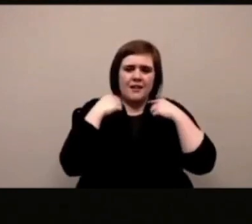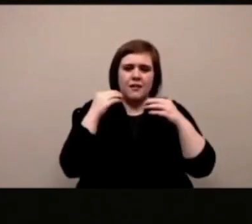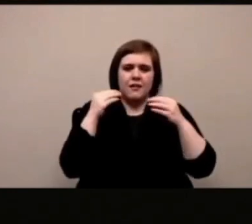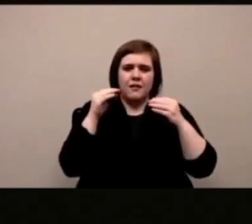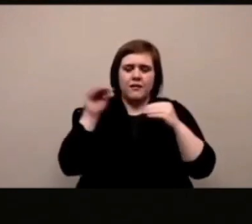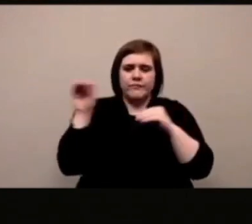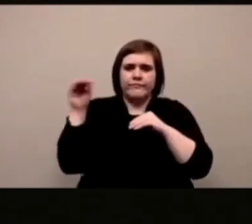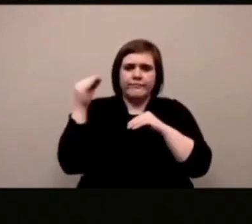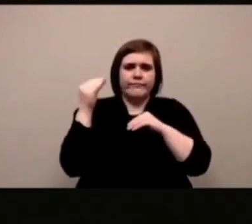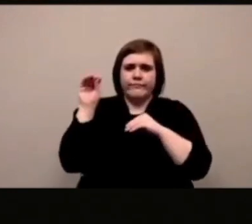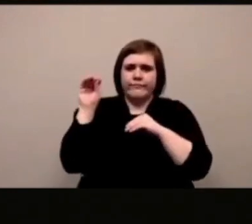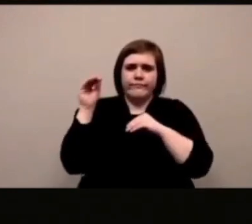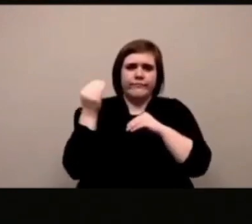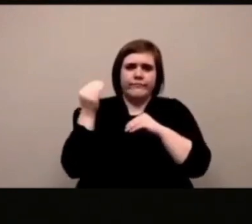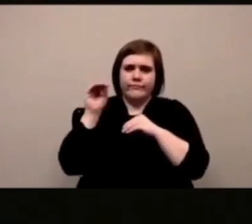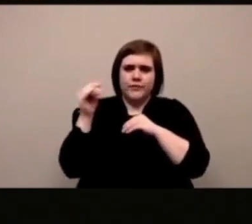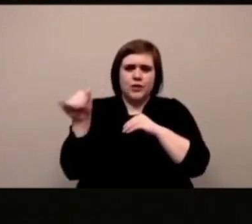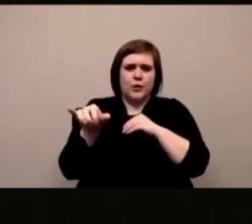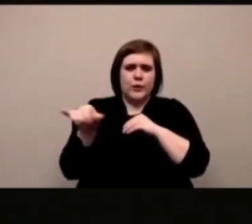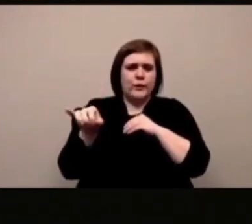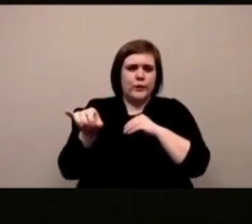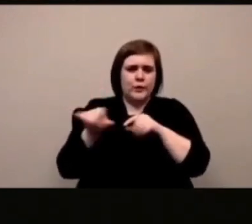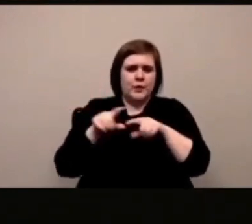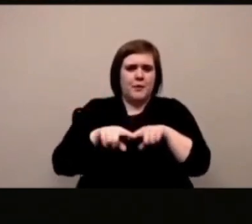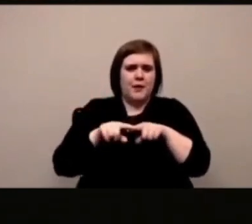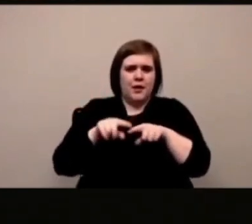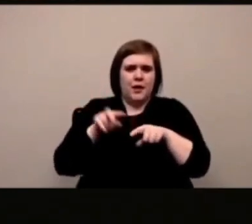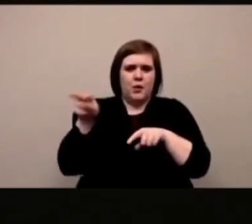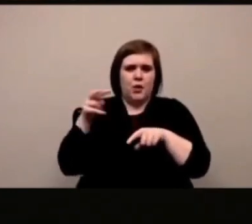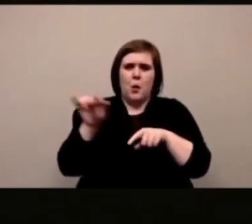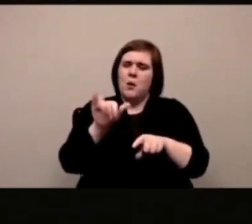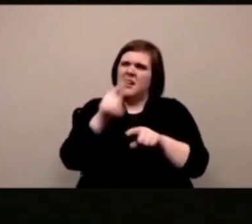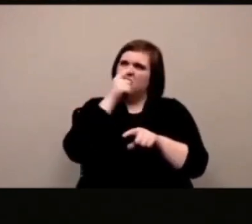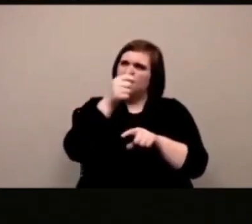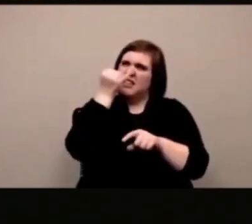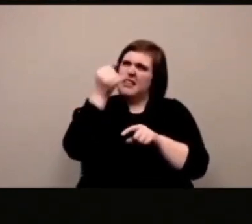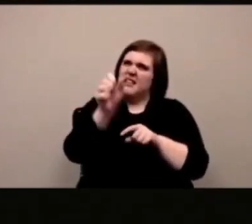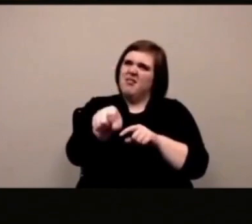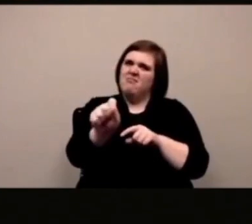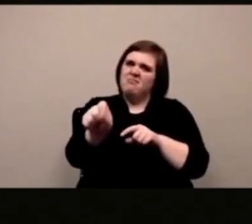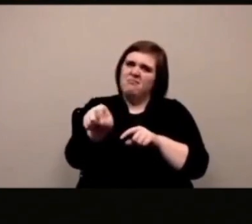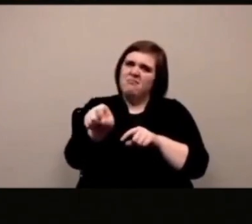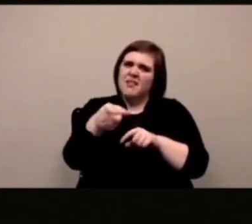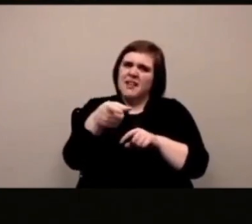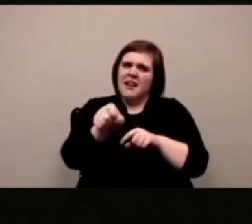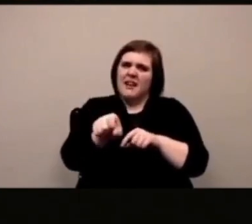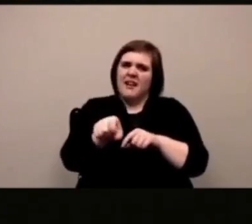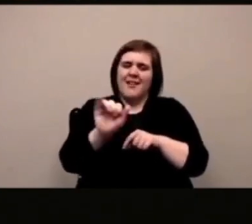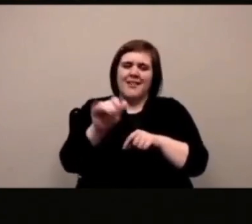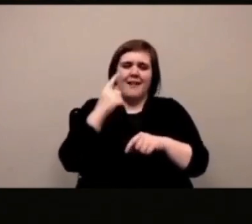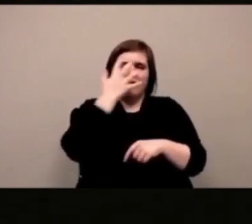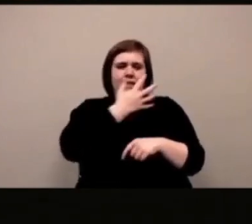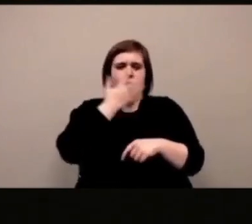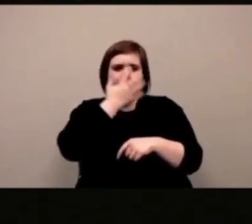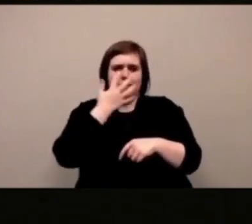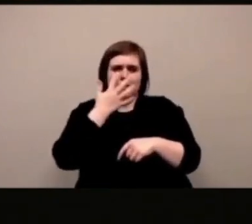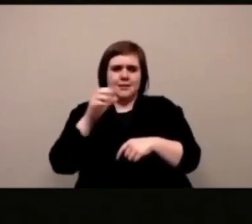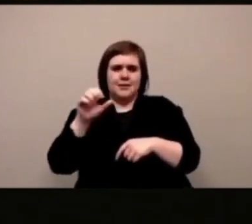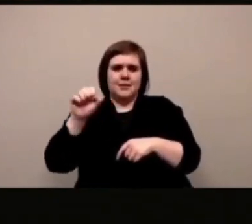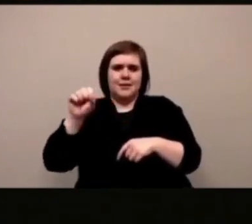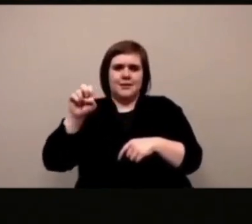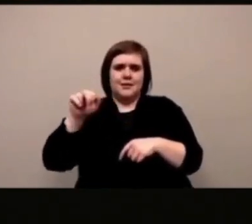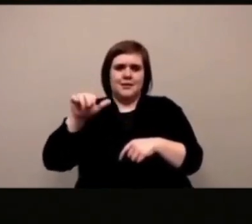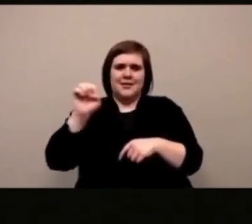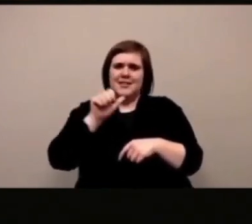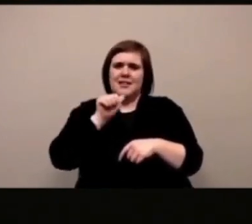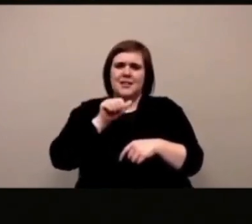例えば横にずらすとはここで火を吹くみたいなこともあと可能です壁を